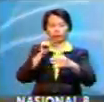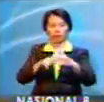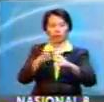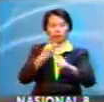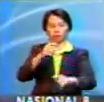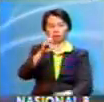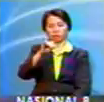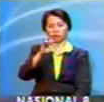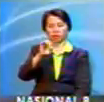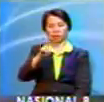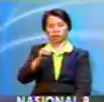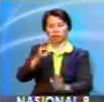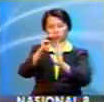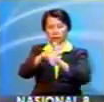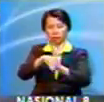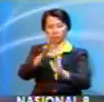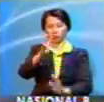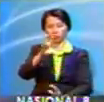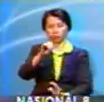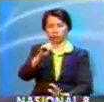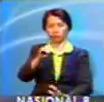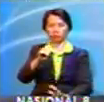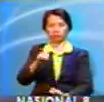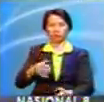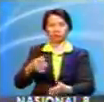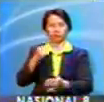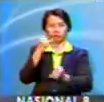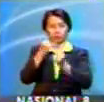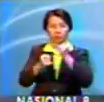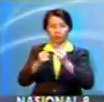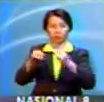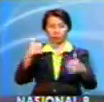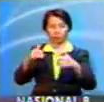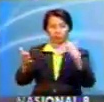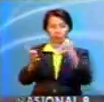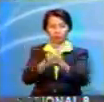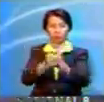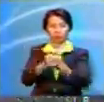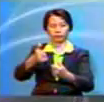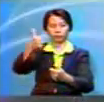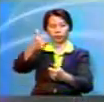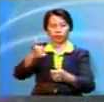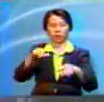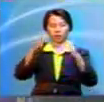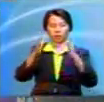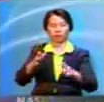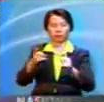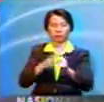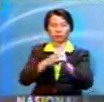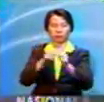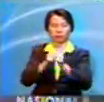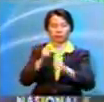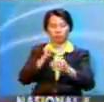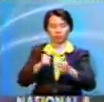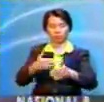Dixon Wakame minit ke-70. Tiada jaringan tambahan dilakar sehingga tamat masa sebenar memaksa pemenang ditentukan